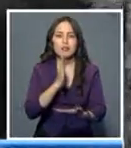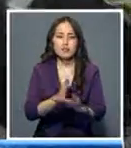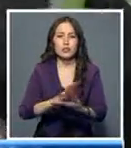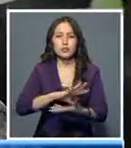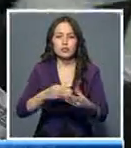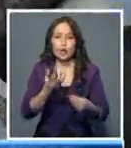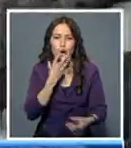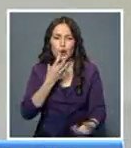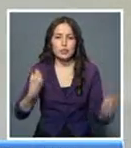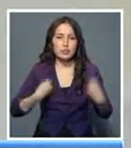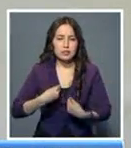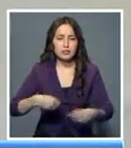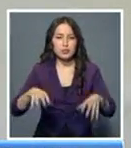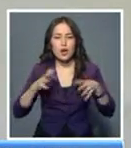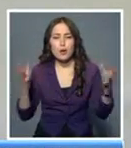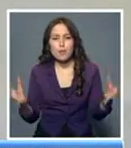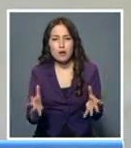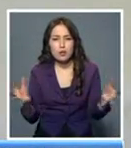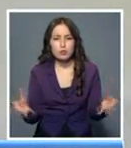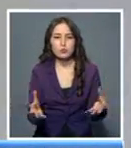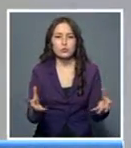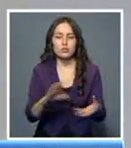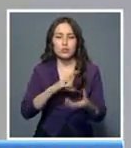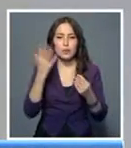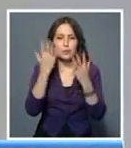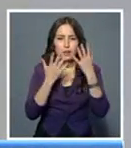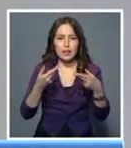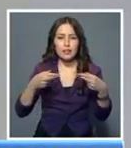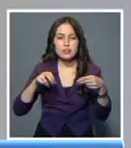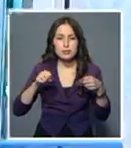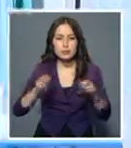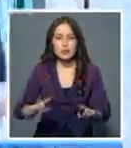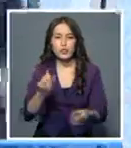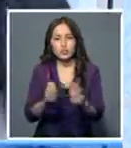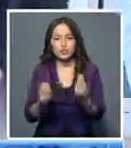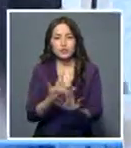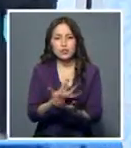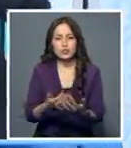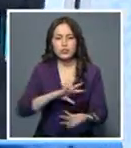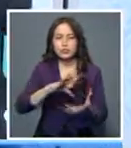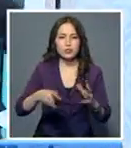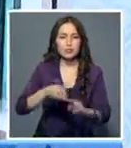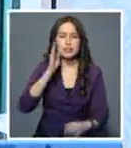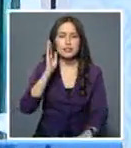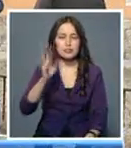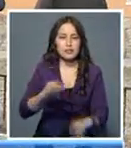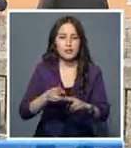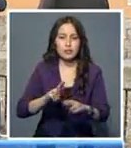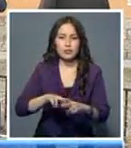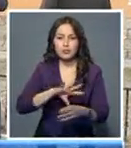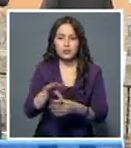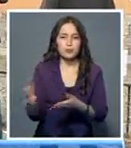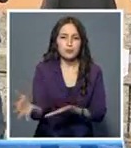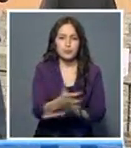жылы киім-кешек, көрпе-жастық, гигиеналық заттар, балалардың ойыншықтары, тіпті жиһазда. Белсенділер түнімен бей жазбай барлығын